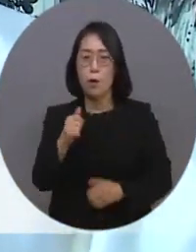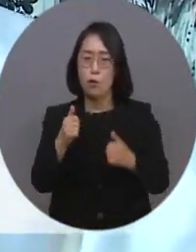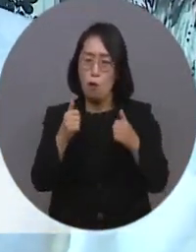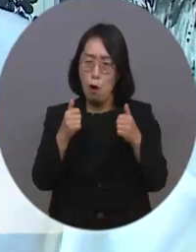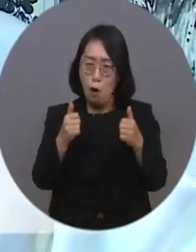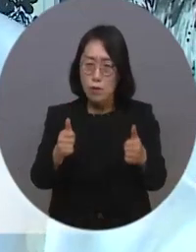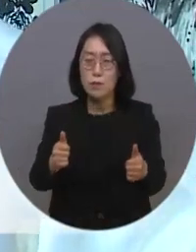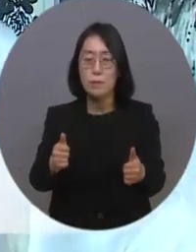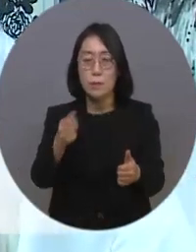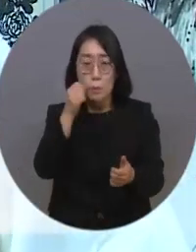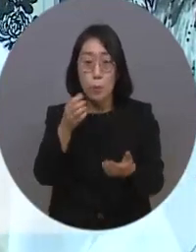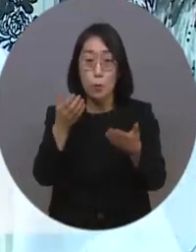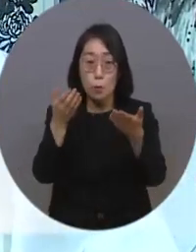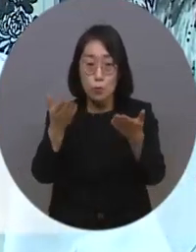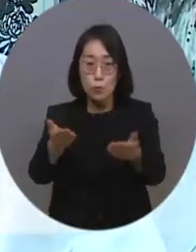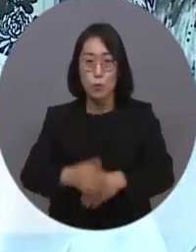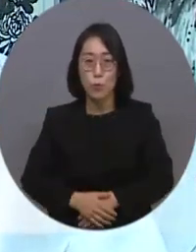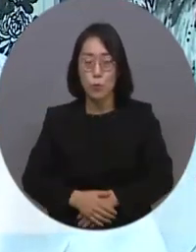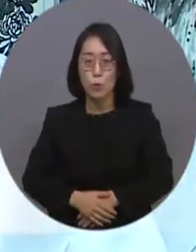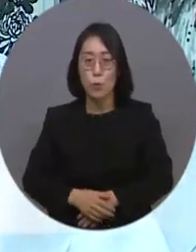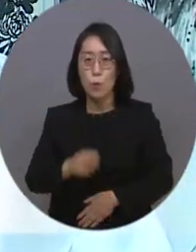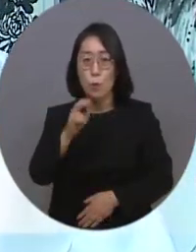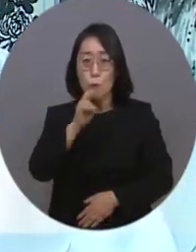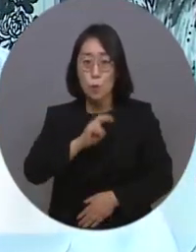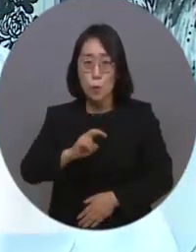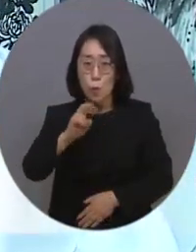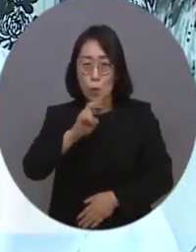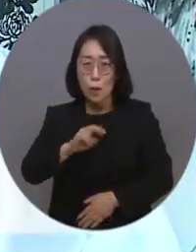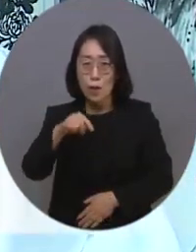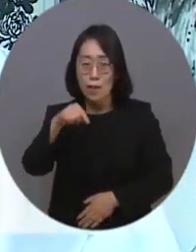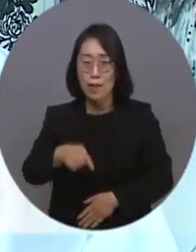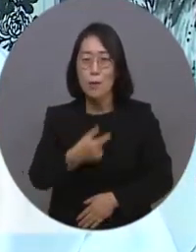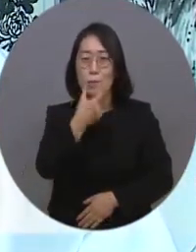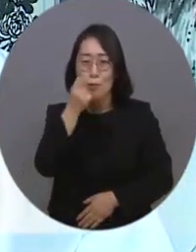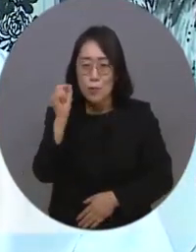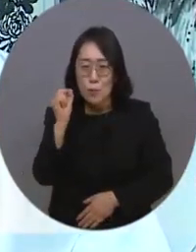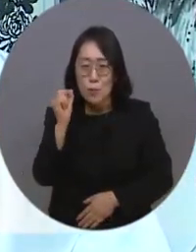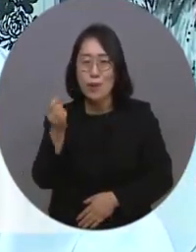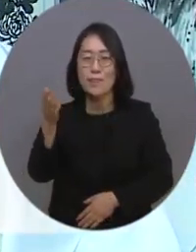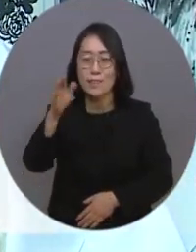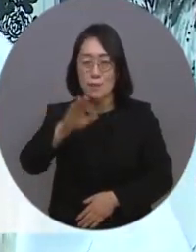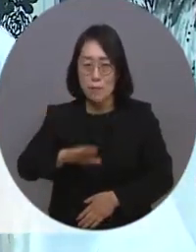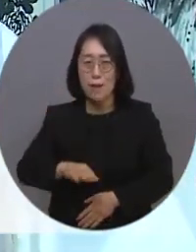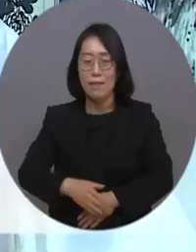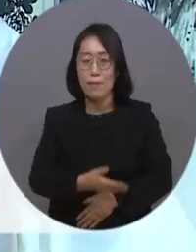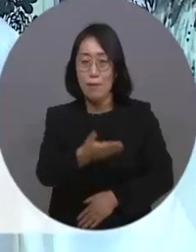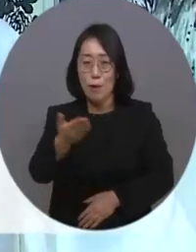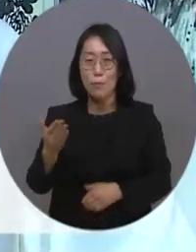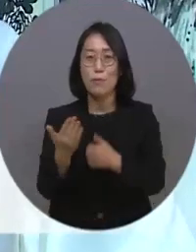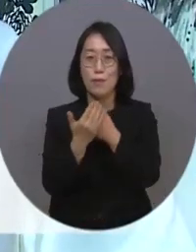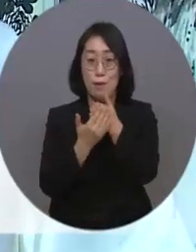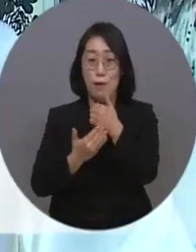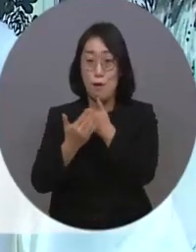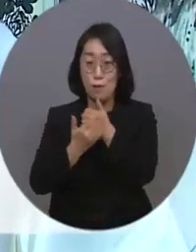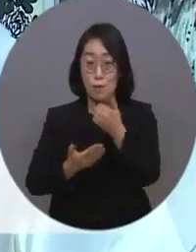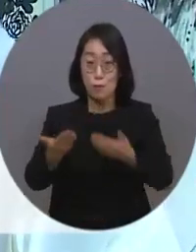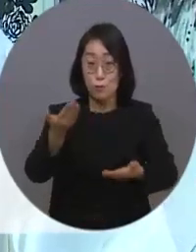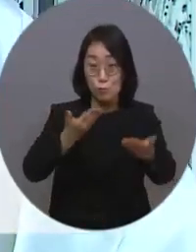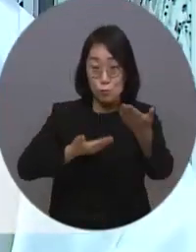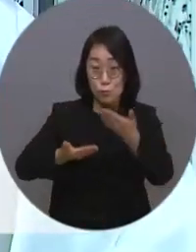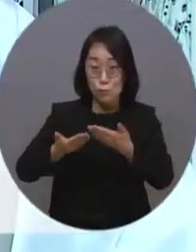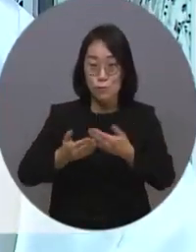열심히 공연하고 이 공연은 자리를 좀 부족한 솜씨지만 음반은 음원에